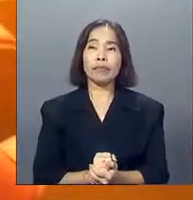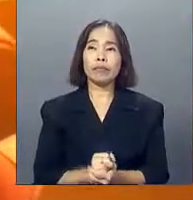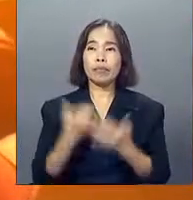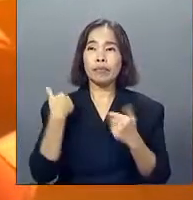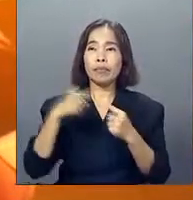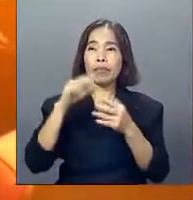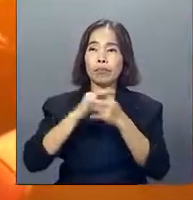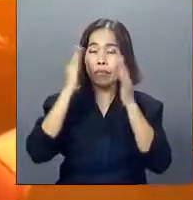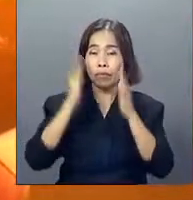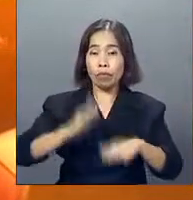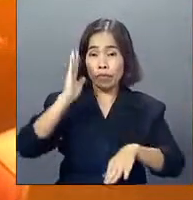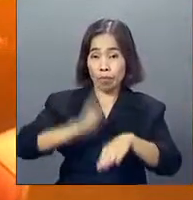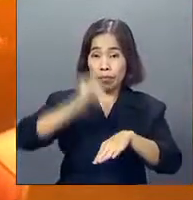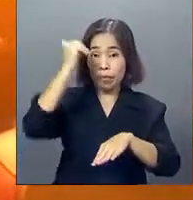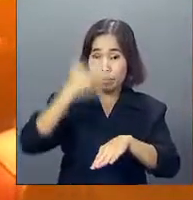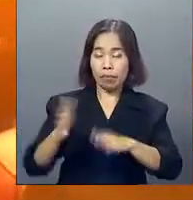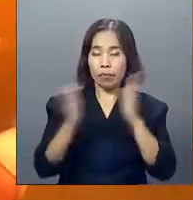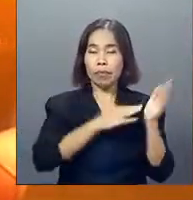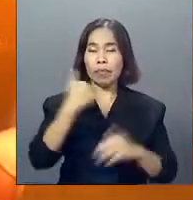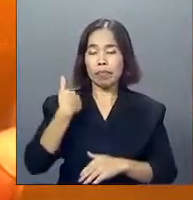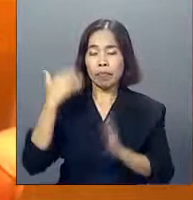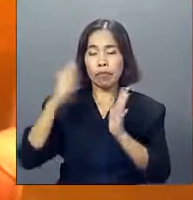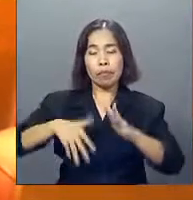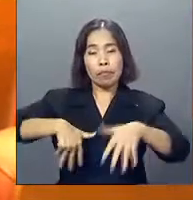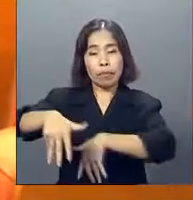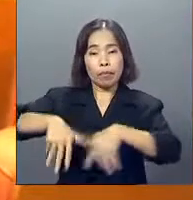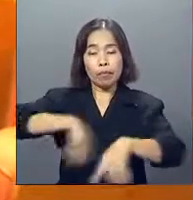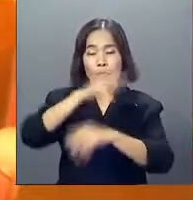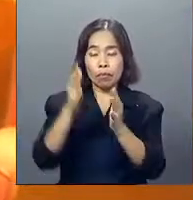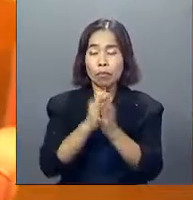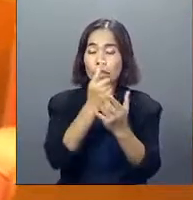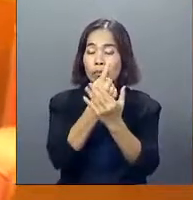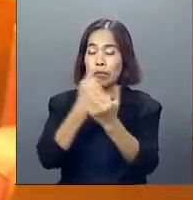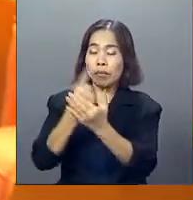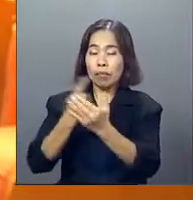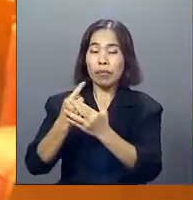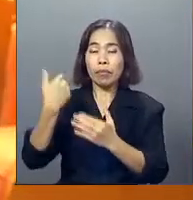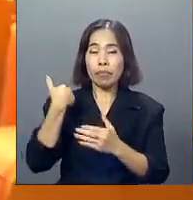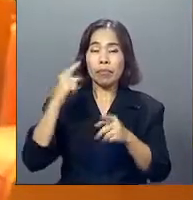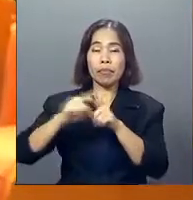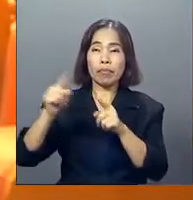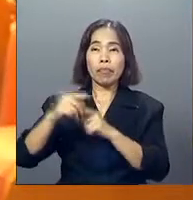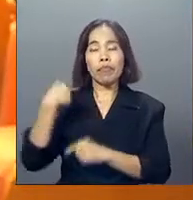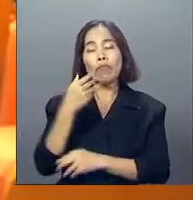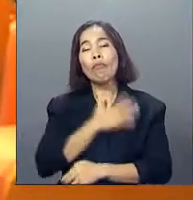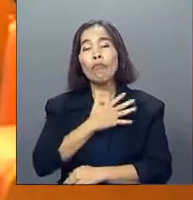ชาการแล้วนะคะในวันนี้ยังมีเครือข่ายภาคประชาชนรวมถึงตัวแทนจากกองทัพภาคที่4ที่มาสังเก